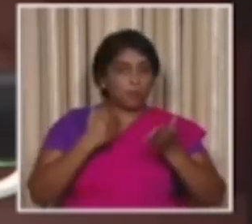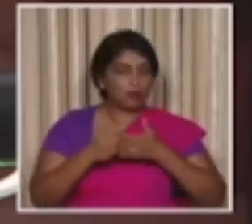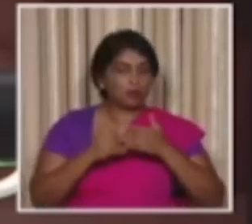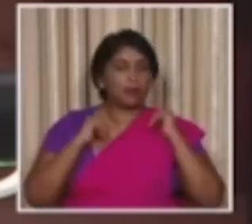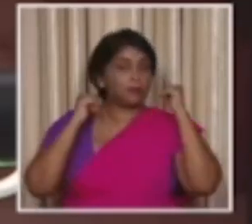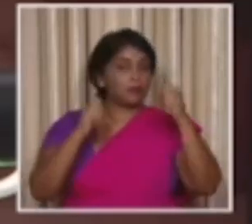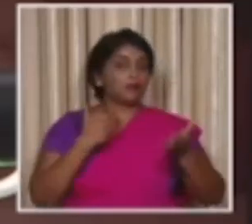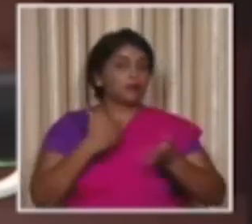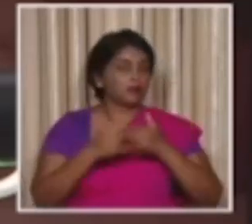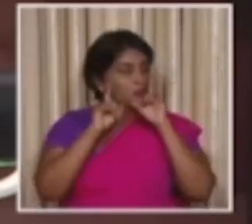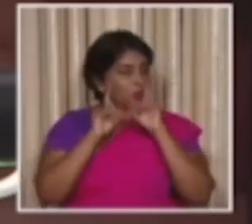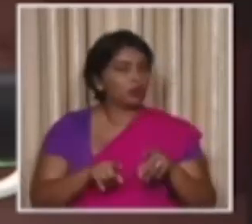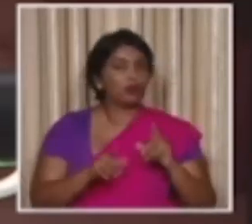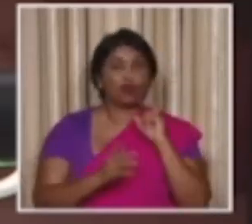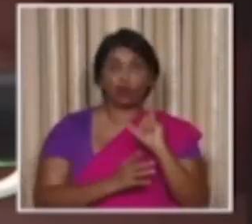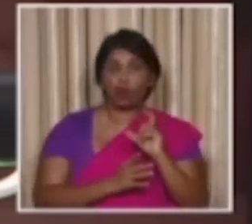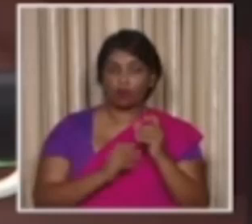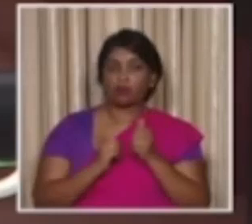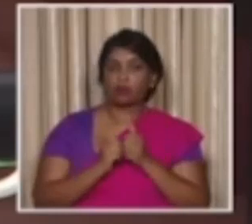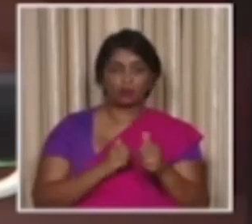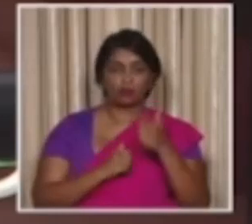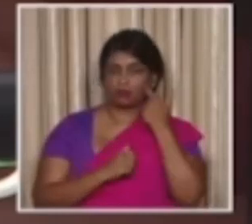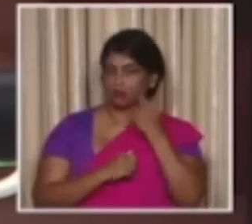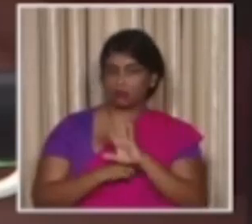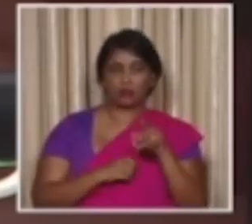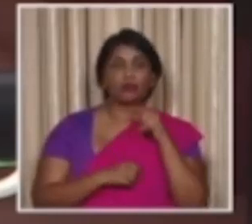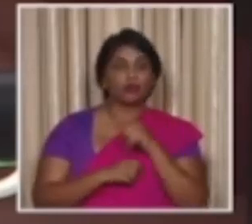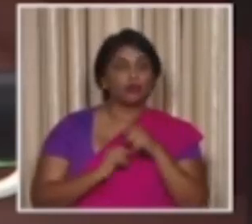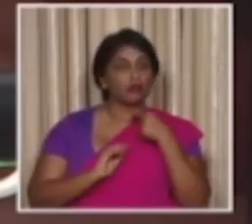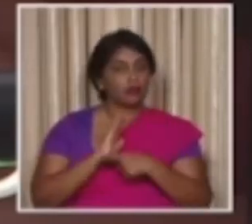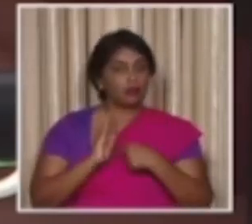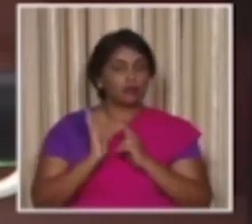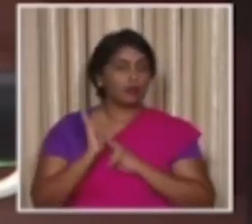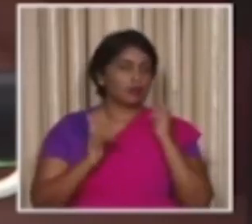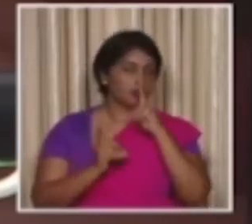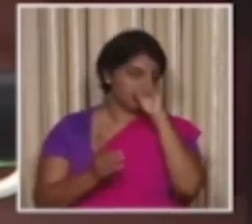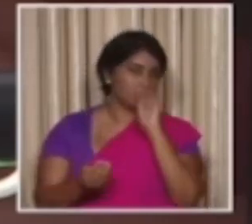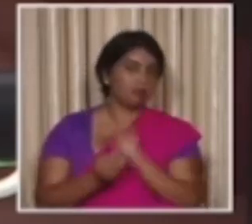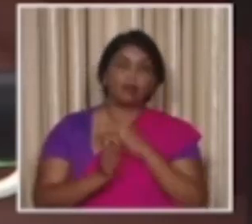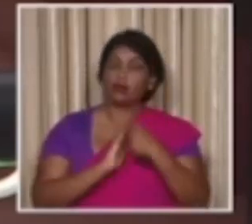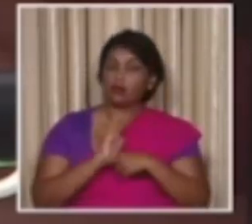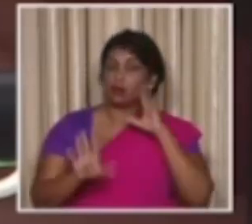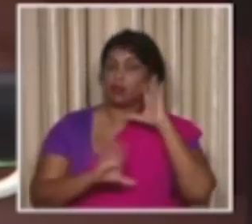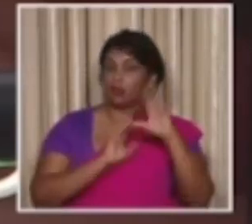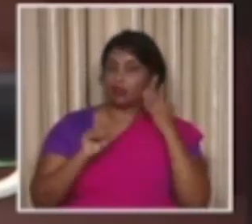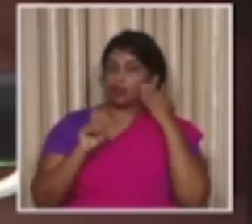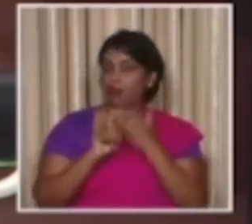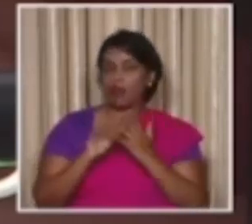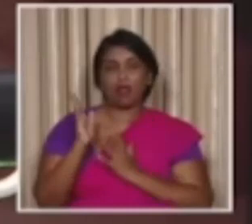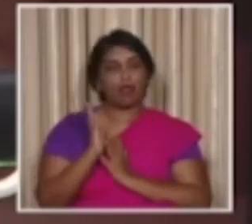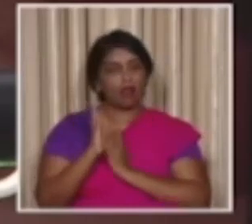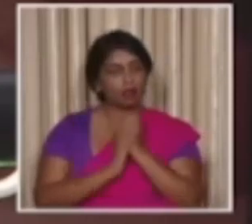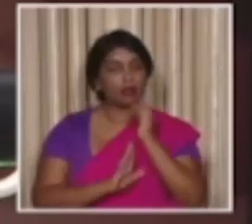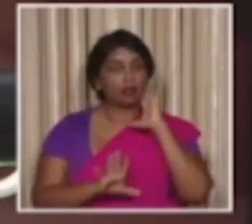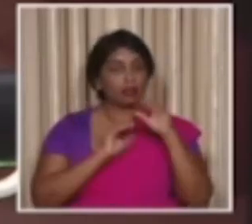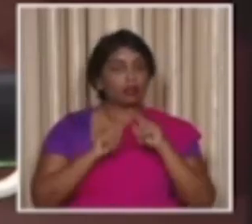පාලමක් ඉදිකිරීම වැනි කොන්ත්‍රාත්තුවක් ලෙස සැලකිය යුතුයි. මේ අපේ රටේ ජාතික ආරක්ෂාවත්, අපේ රටේ දත්ත පිළිබඳ අපිට තියෙන අයිතියත්, දත්ත